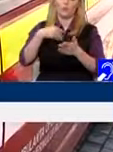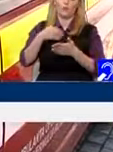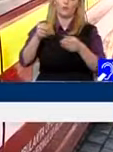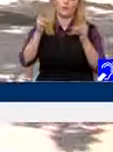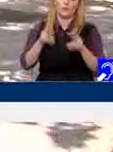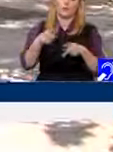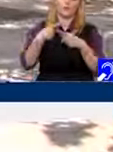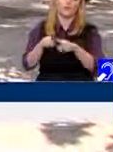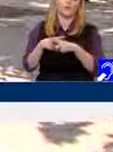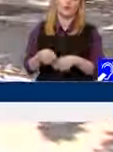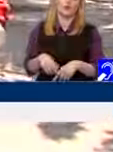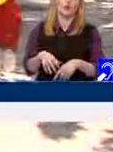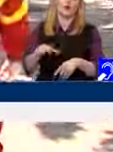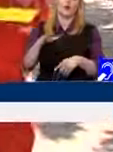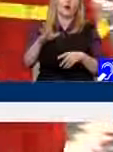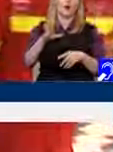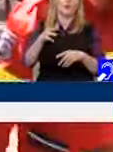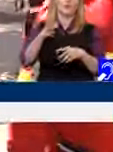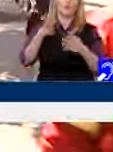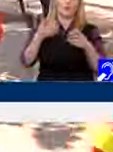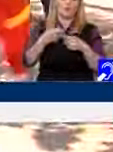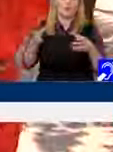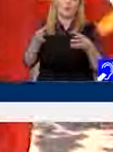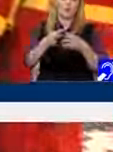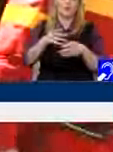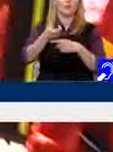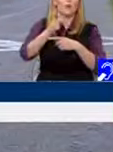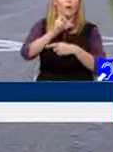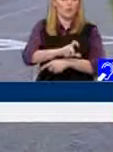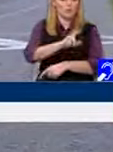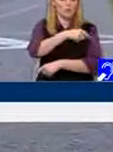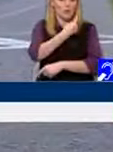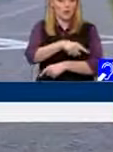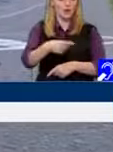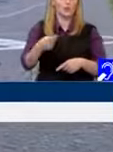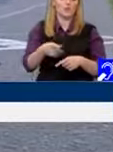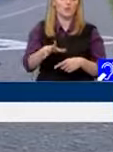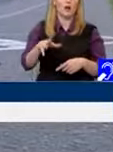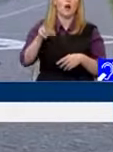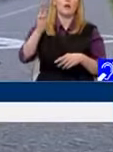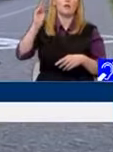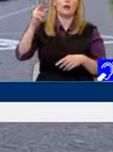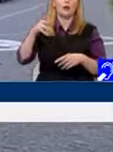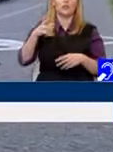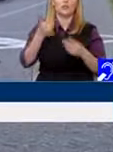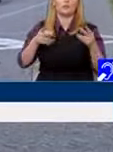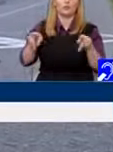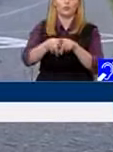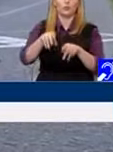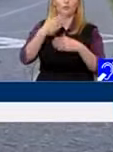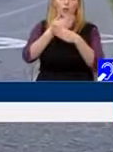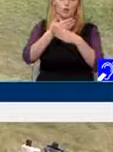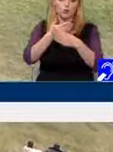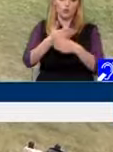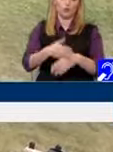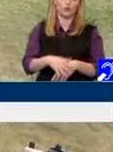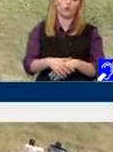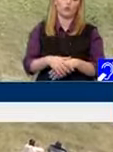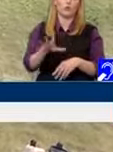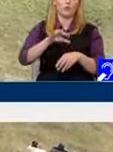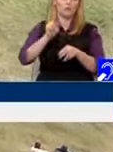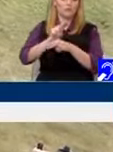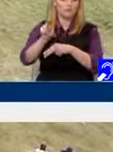SMURT înseamnă și mai mulți paramedici. Inspectoratul pentru Situații de Urgență de la Iași urmează să construiască un poligon de instruire, unde vor fi școliți